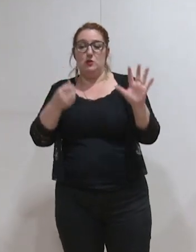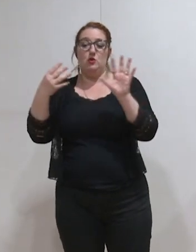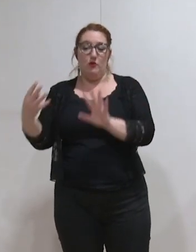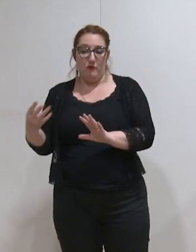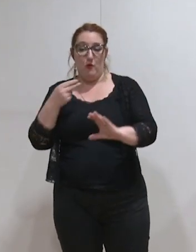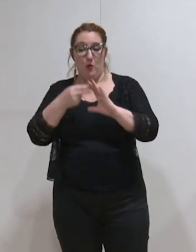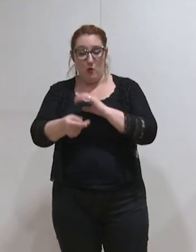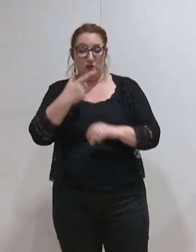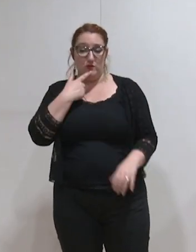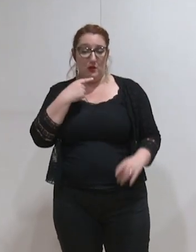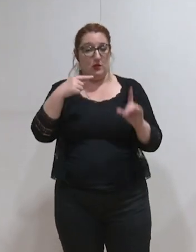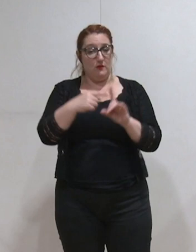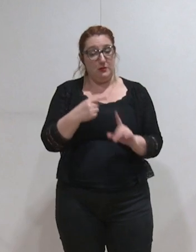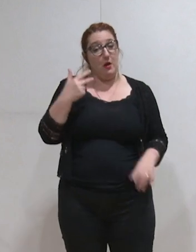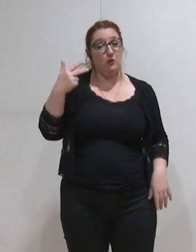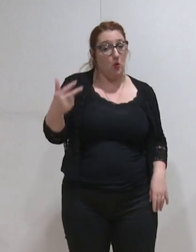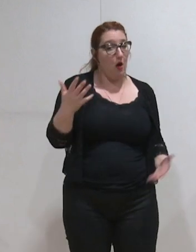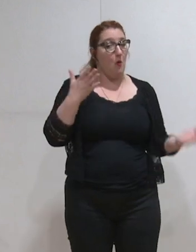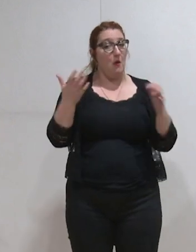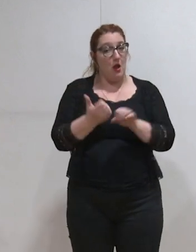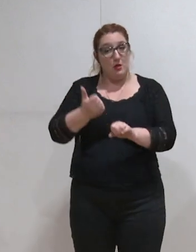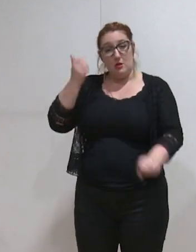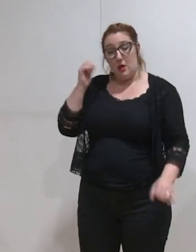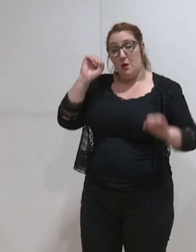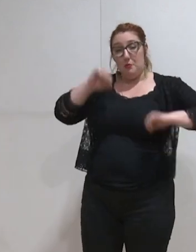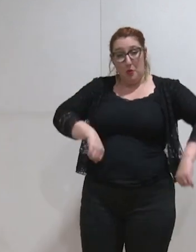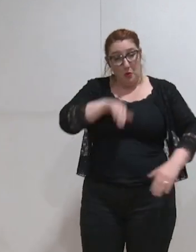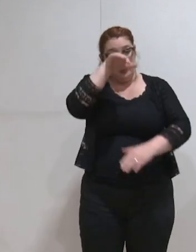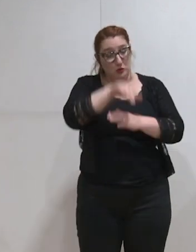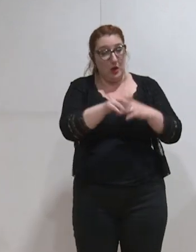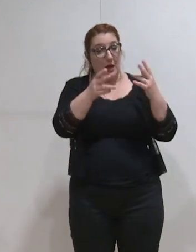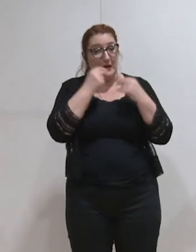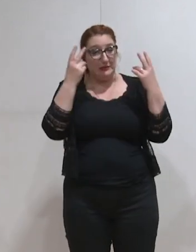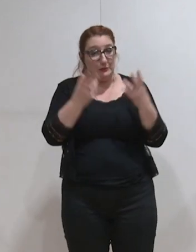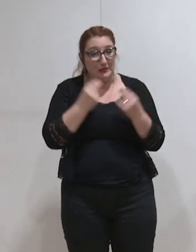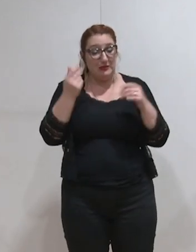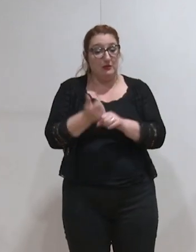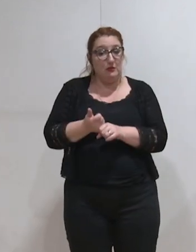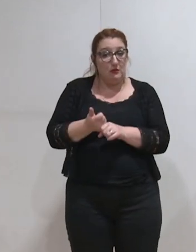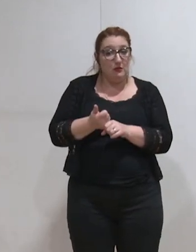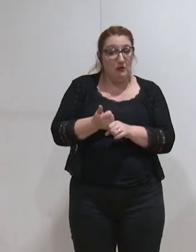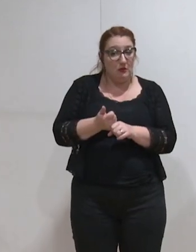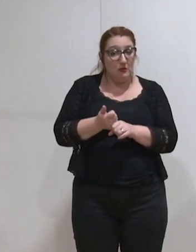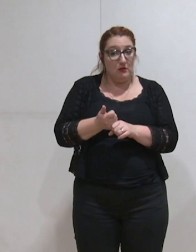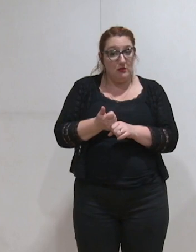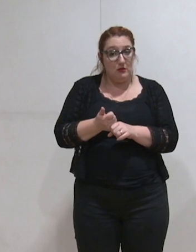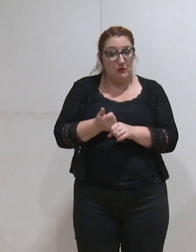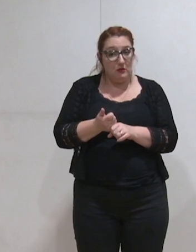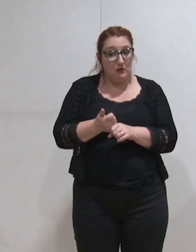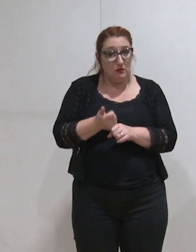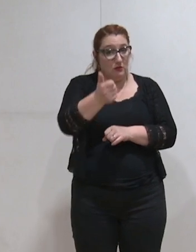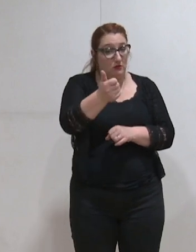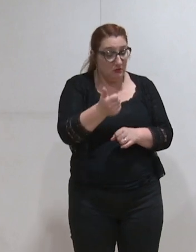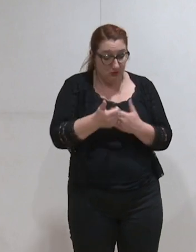le tiers de l'an dernier est-ce que vous pouvez nous dire ce soir qu'est-ce qu'ils vont percevoir en